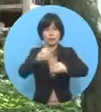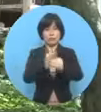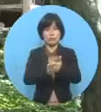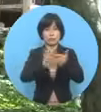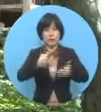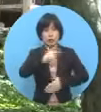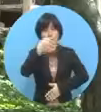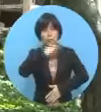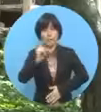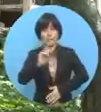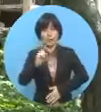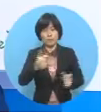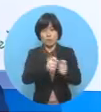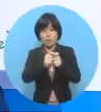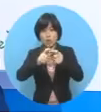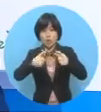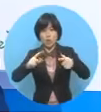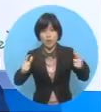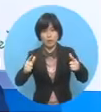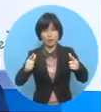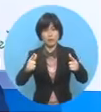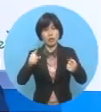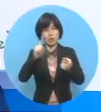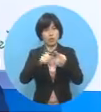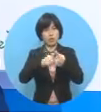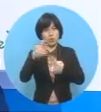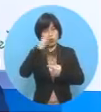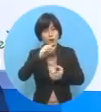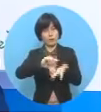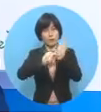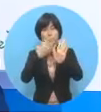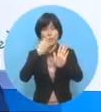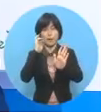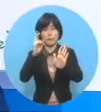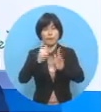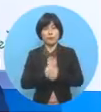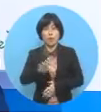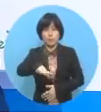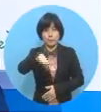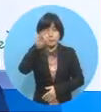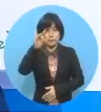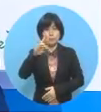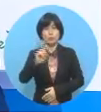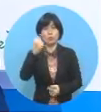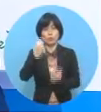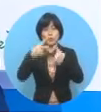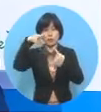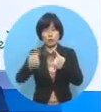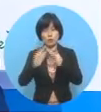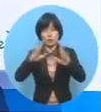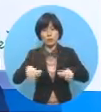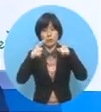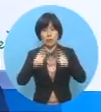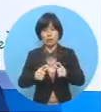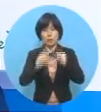계획하고 있습니다. 그 효과는 다양한 분야에서 찾을 수 있습니다. 우선